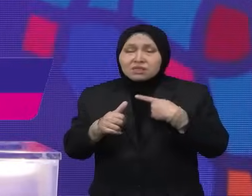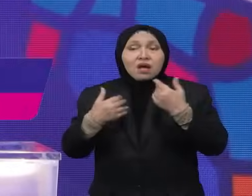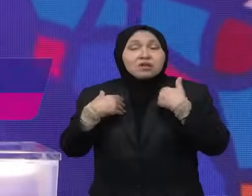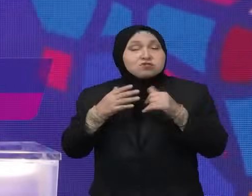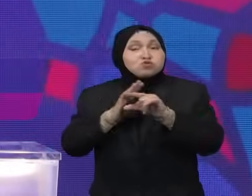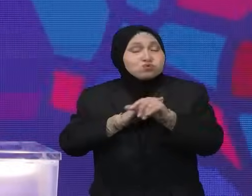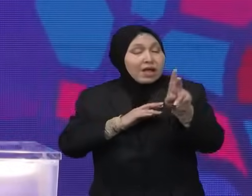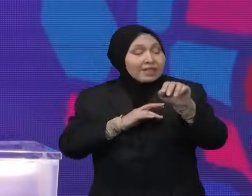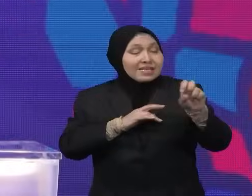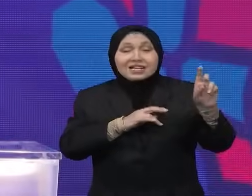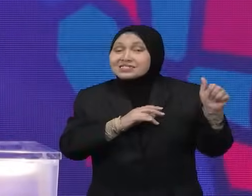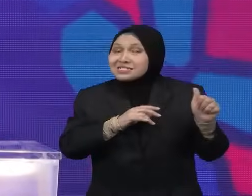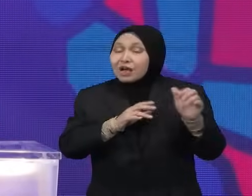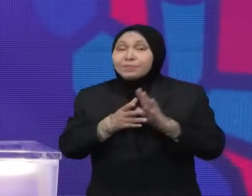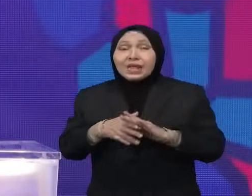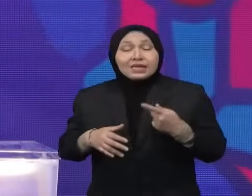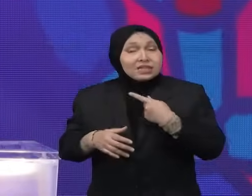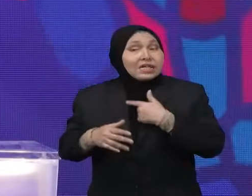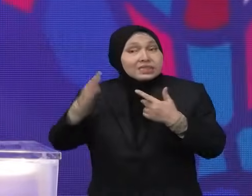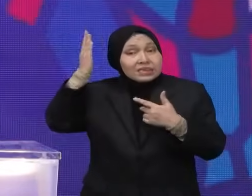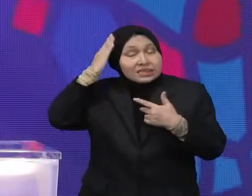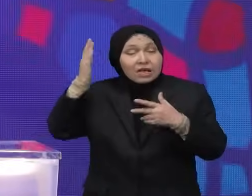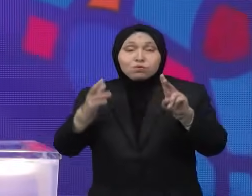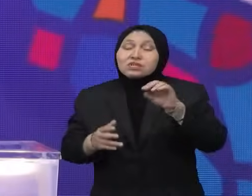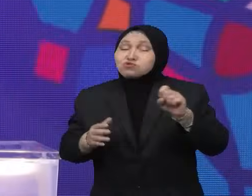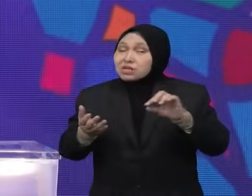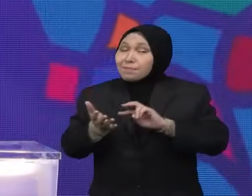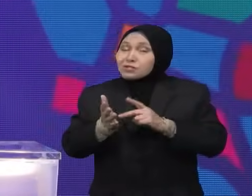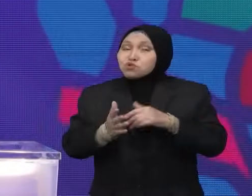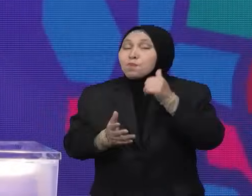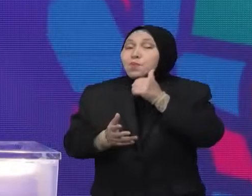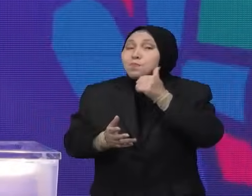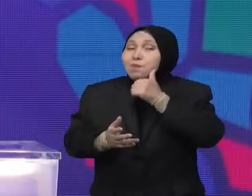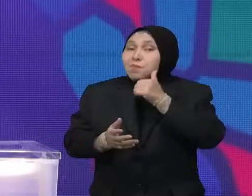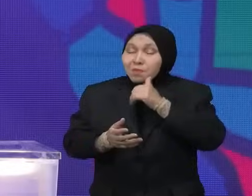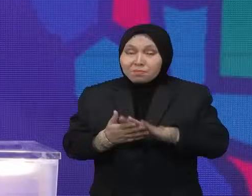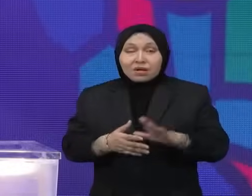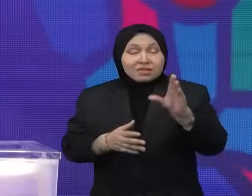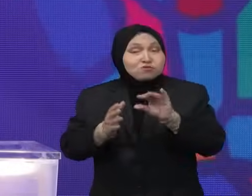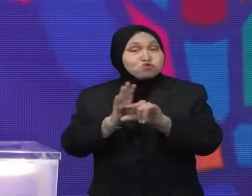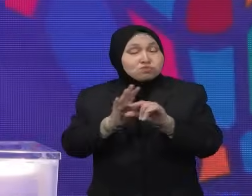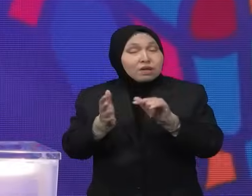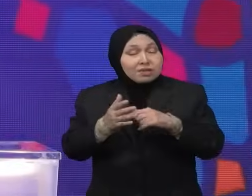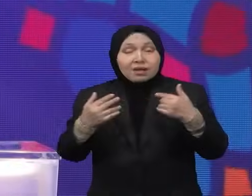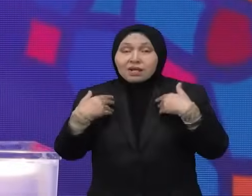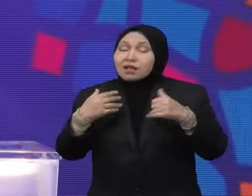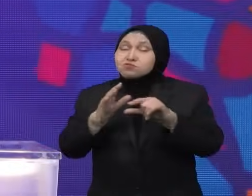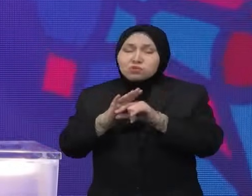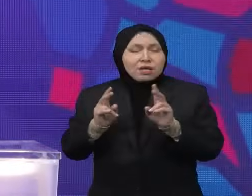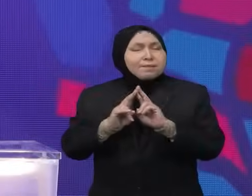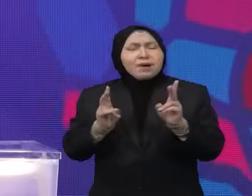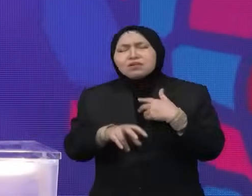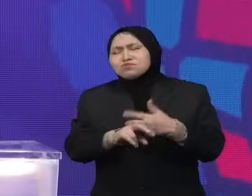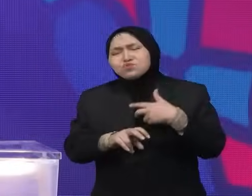surah An-Nisa. Yang kita tahu An-Nisa yang bermaksud perempuan-perempuan. Dan surah inilah juga surah antara yang paling